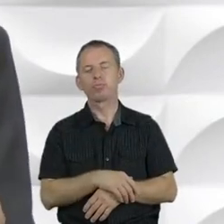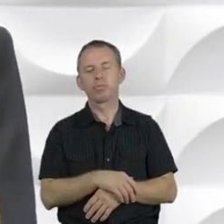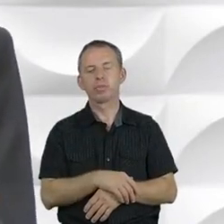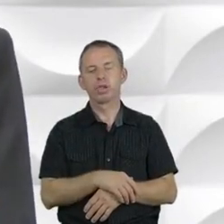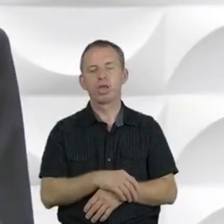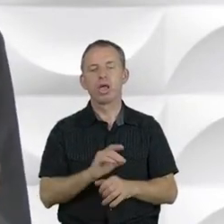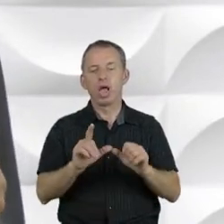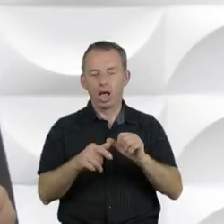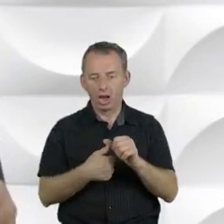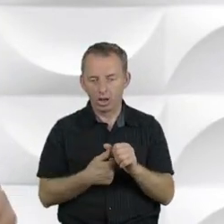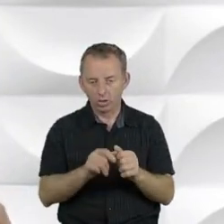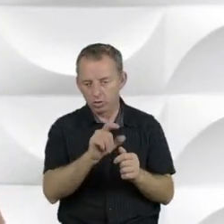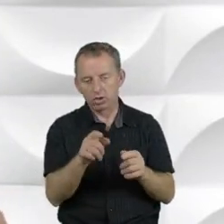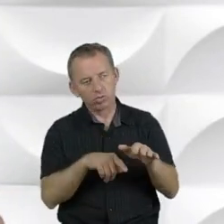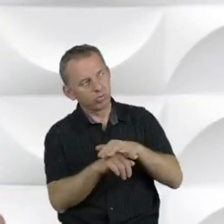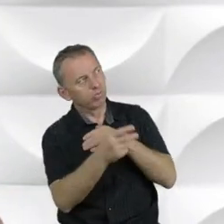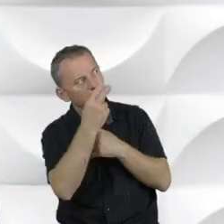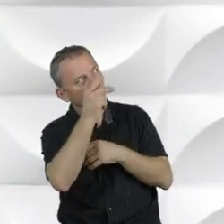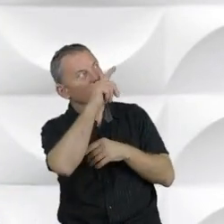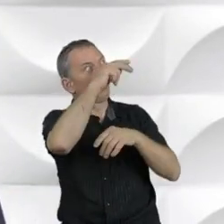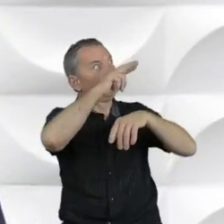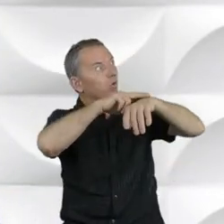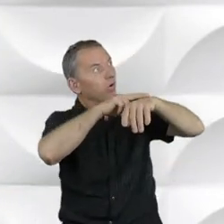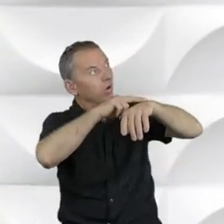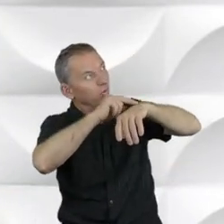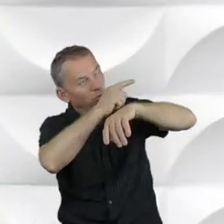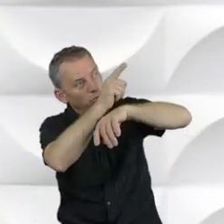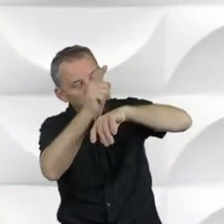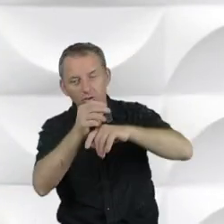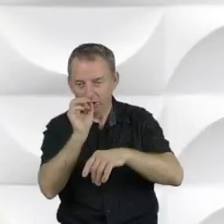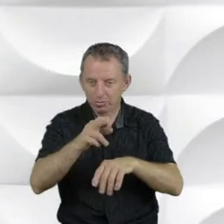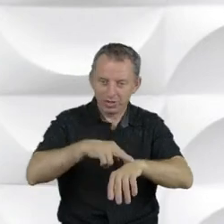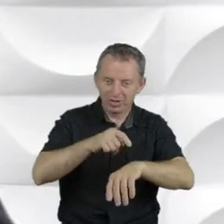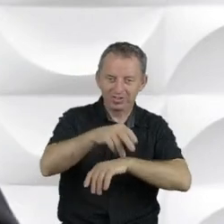ale czas nam upływa. Ja patrzę, ten zegar dobrze chodzi?